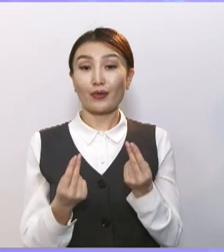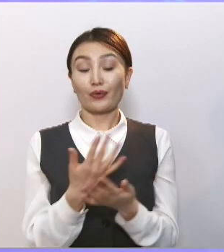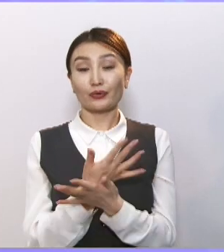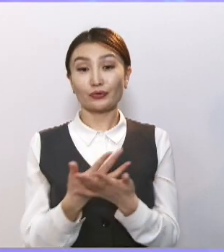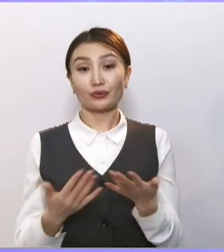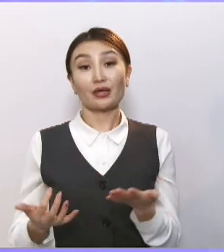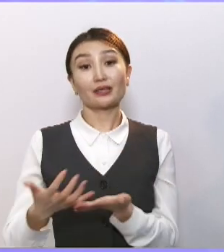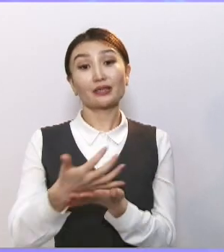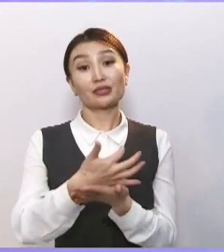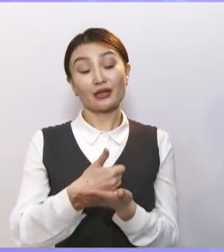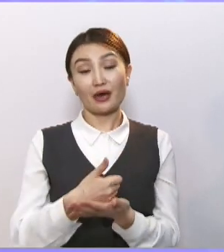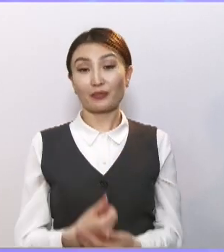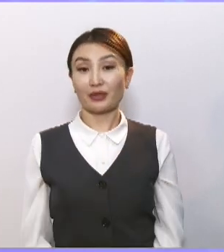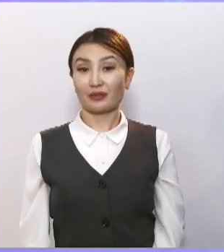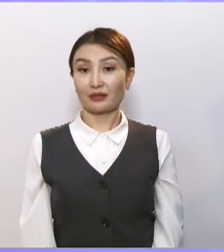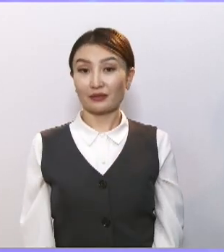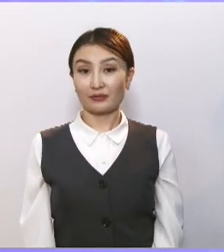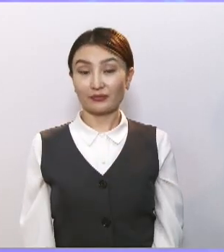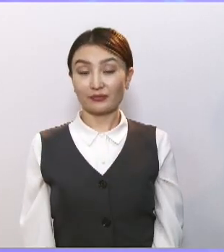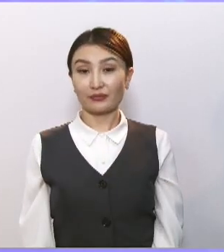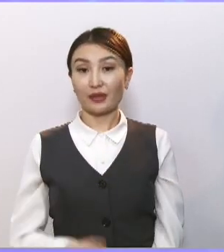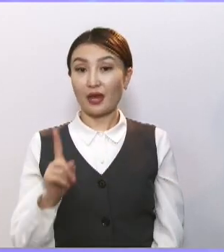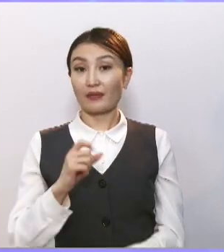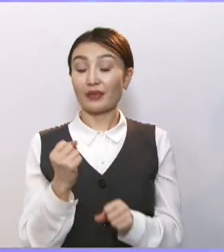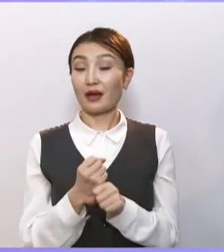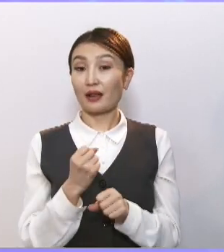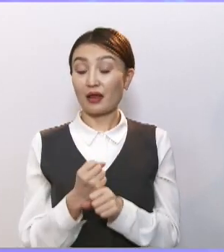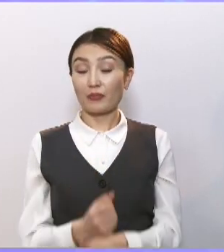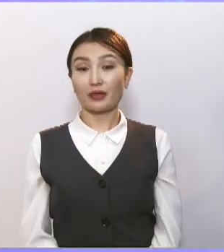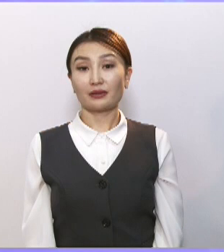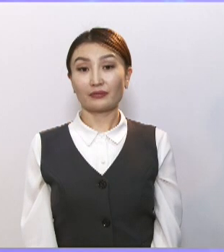Оюнчуктарды жыйнаймын. Эмне кыламын?